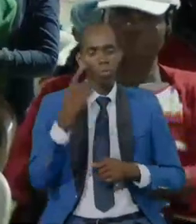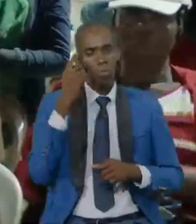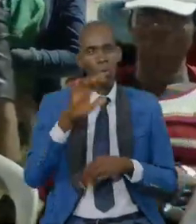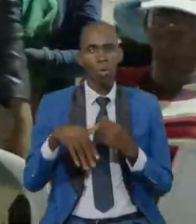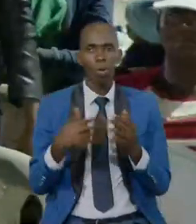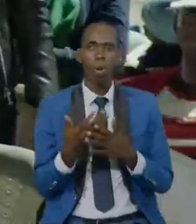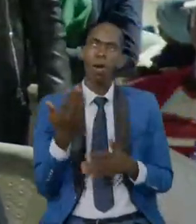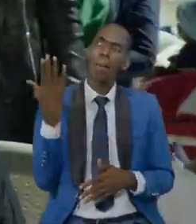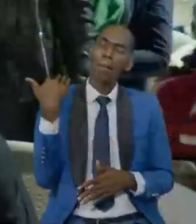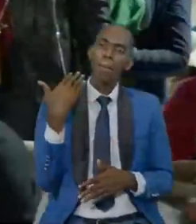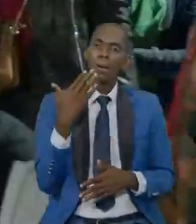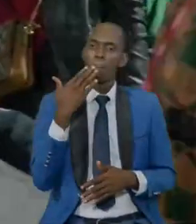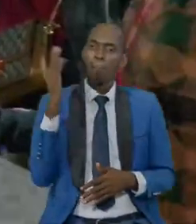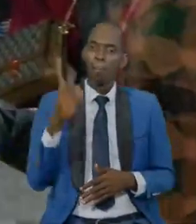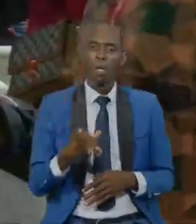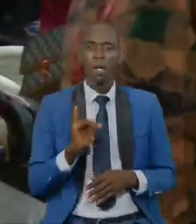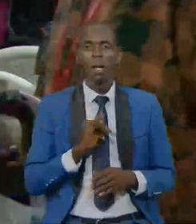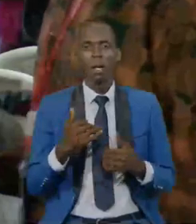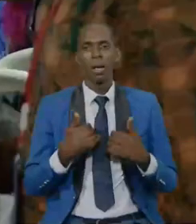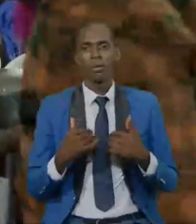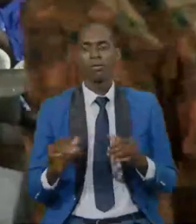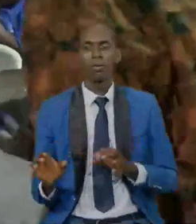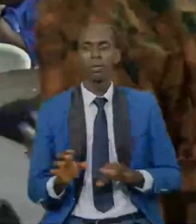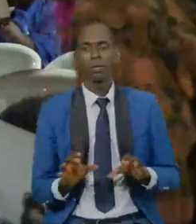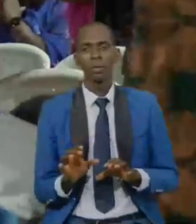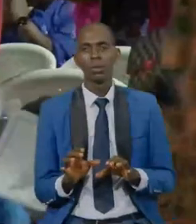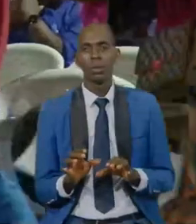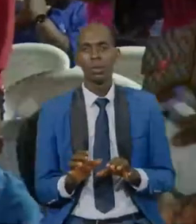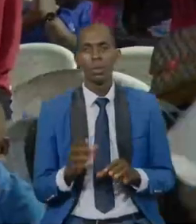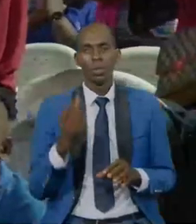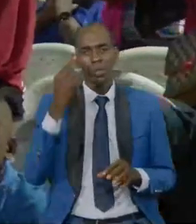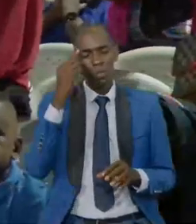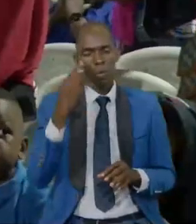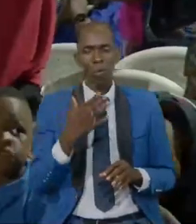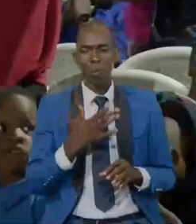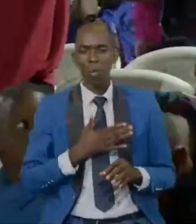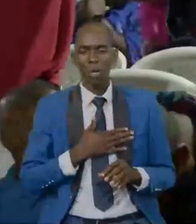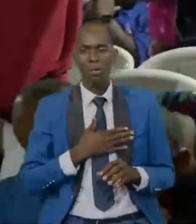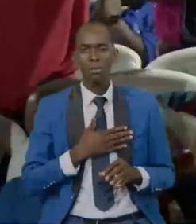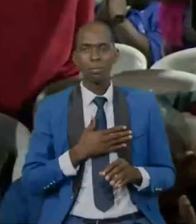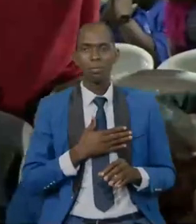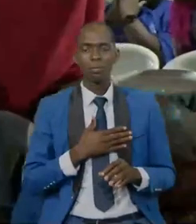je suis désolé pour toutes les choses mauvaises que j'avais faites dans le passé.